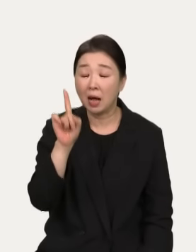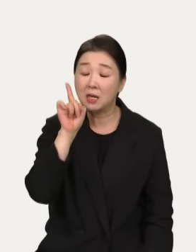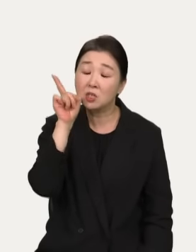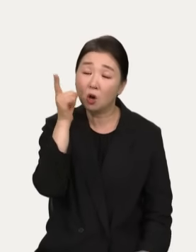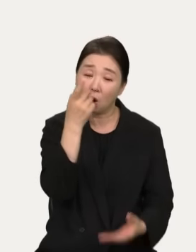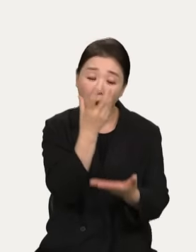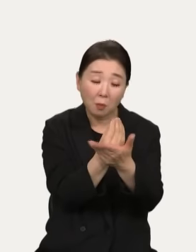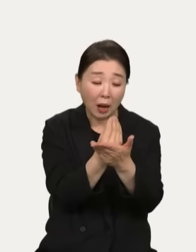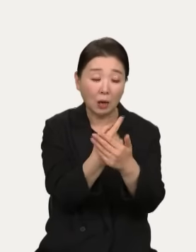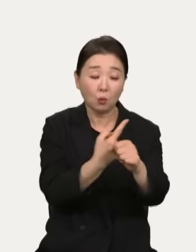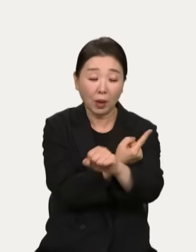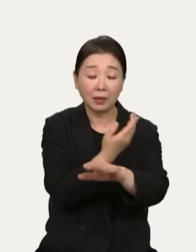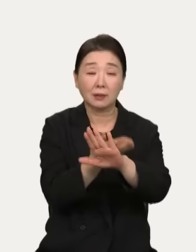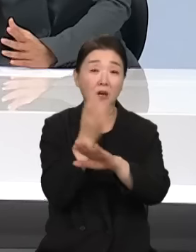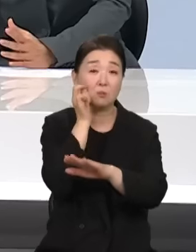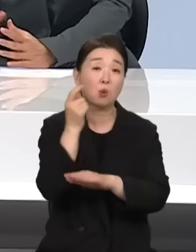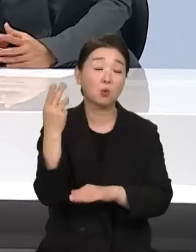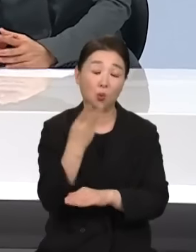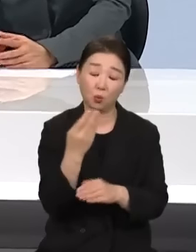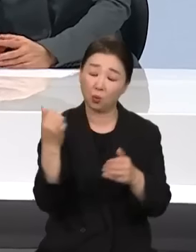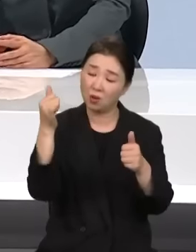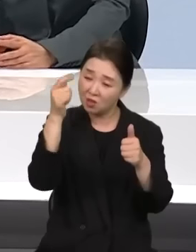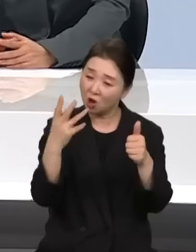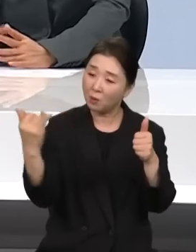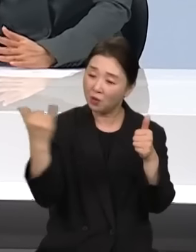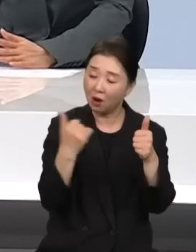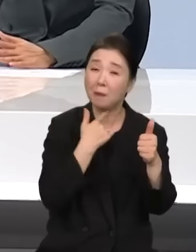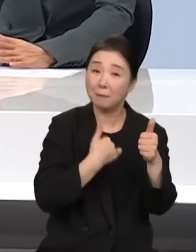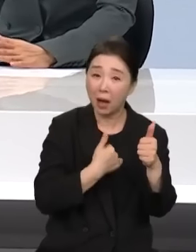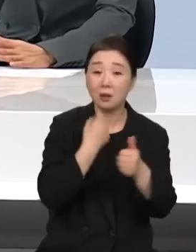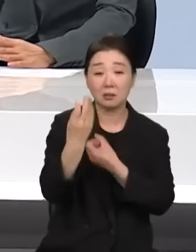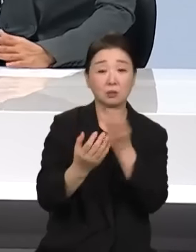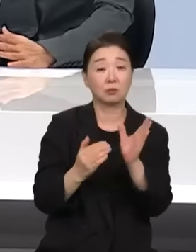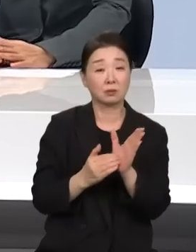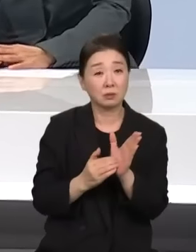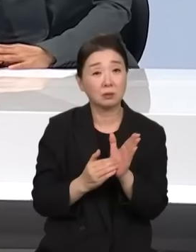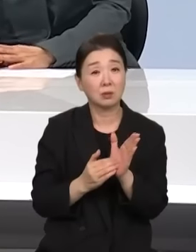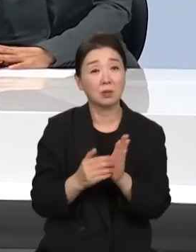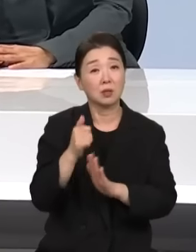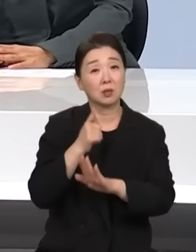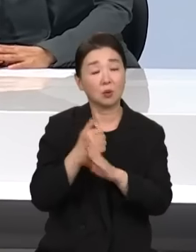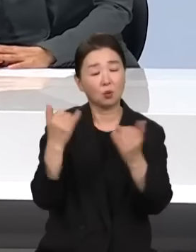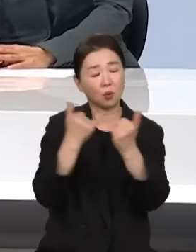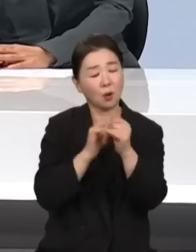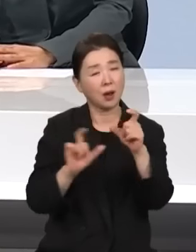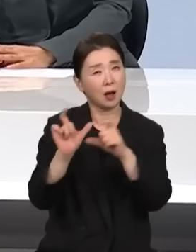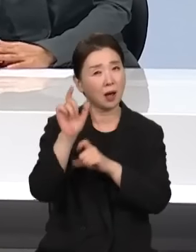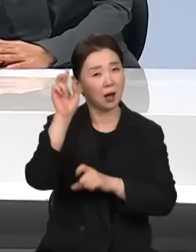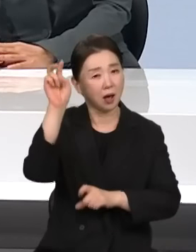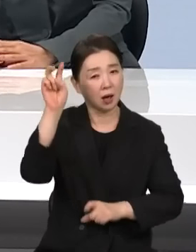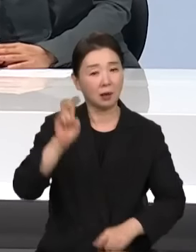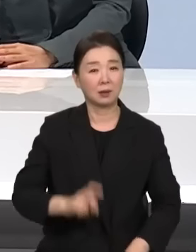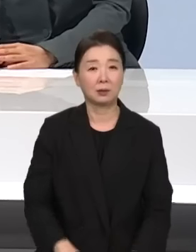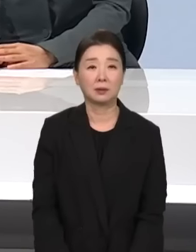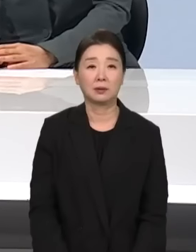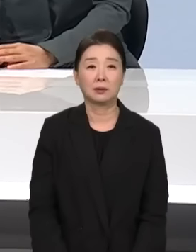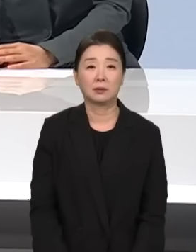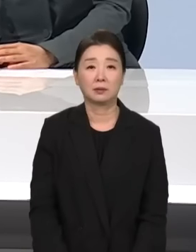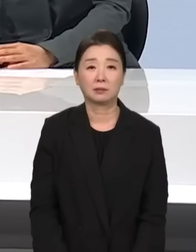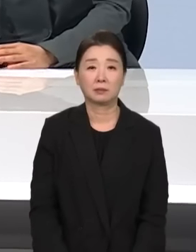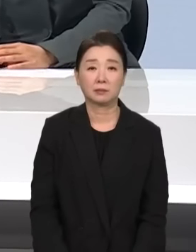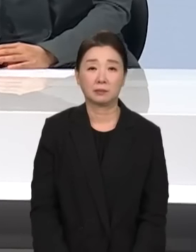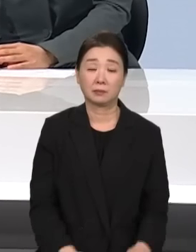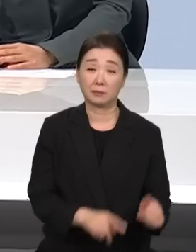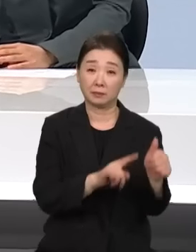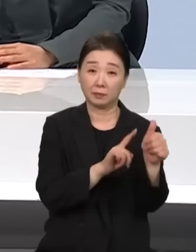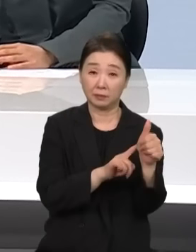말고도 다른 번호로도 여러 번 연락이 왔다고 진술했기 때문에 연락이 더 있을 수 있는 겁니다 네 그리고